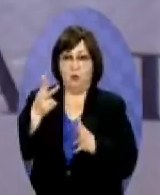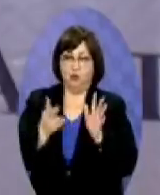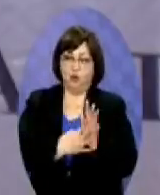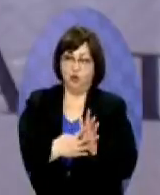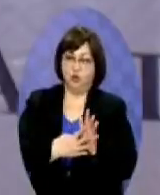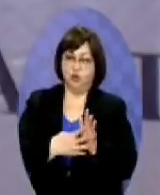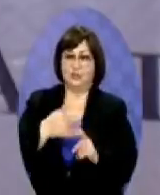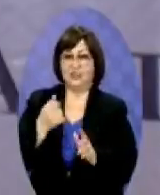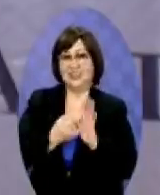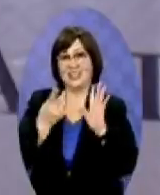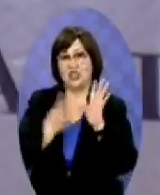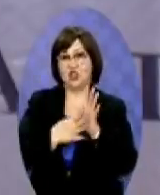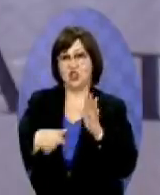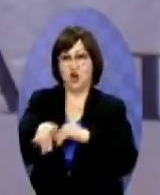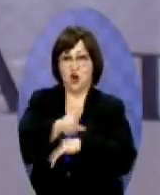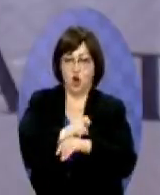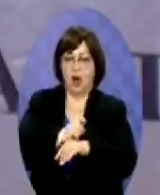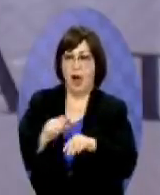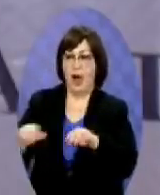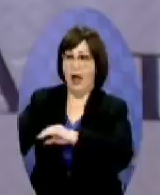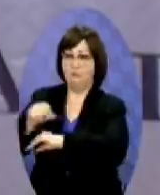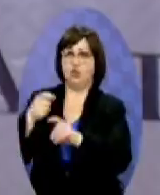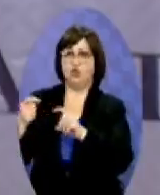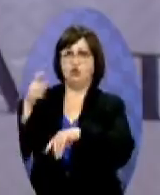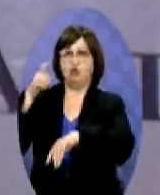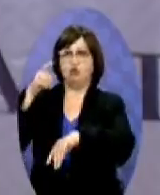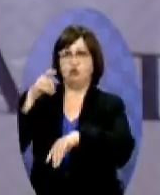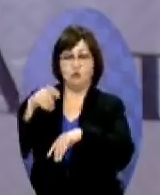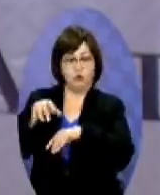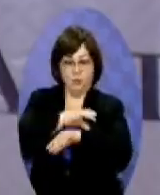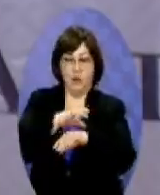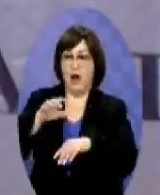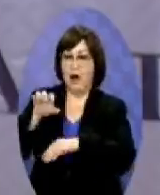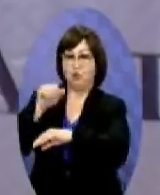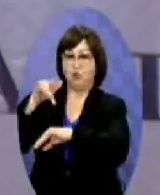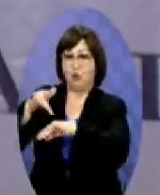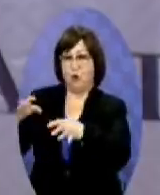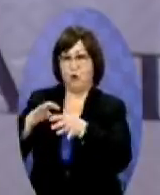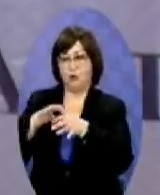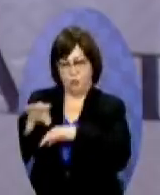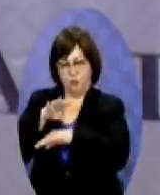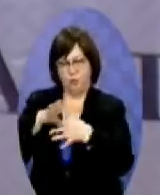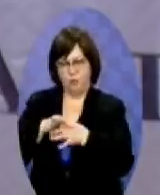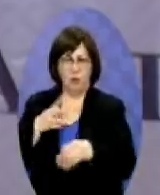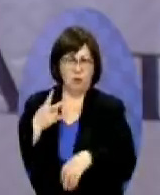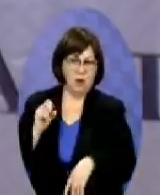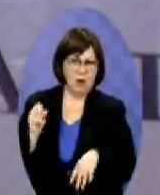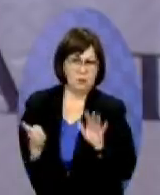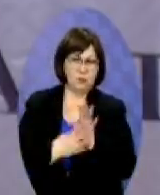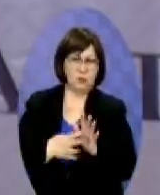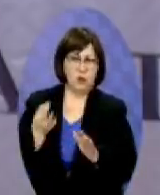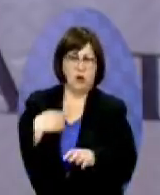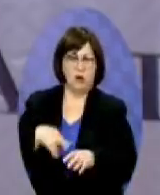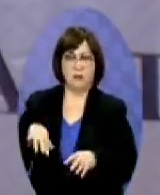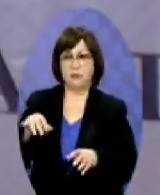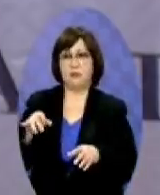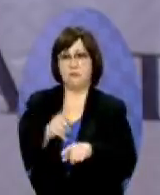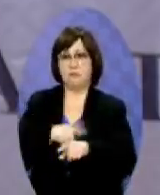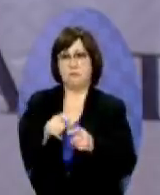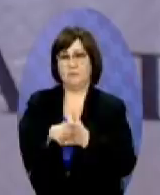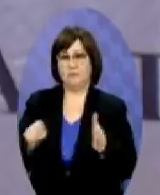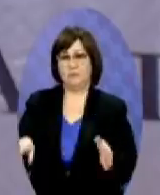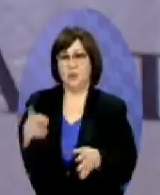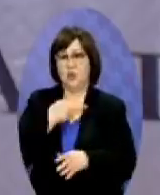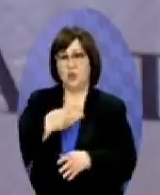169 ороо аймгийн төв төвөөр нөлөө холбогдсон байдаг бол усан холбогдсон байдаг бол 2019 онд багтаагаад энэ тоог за 200